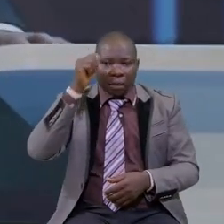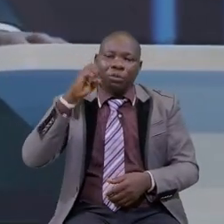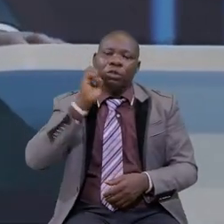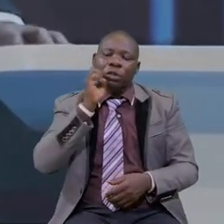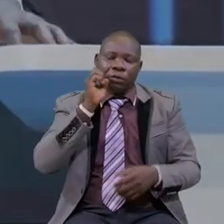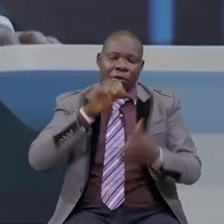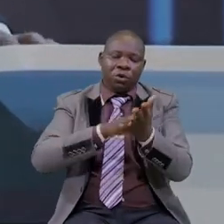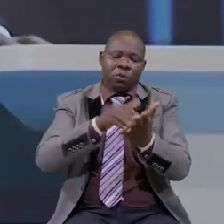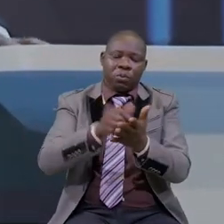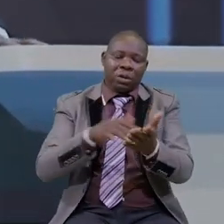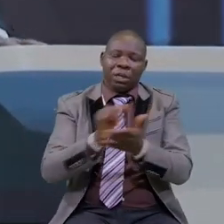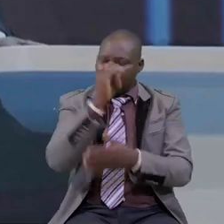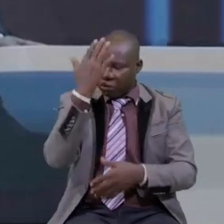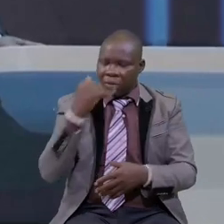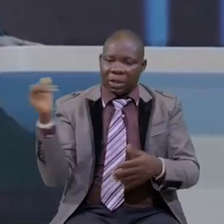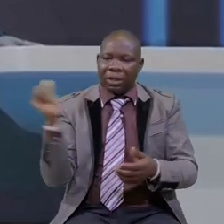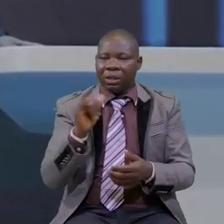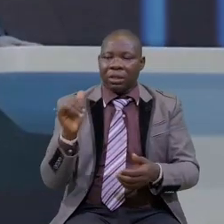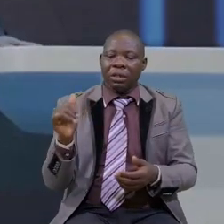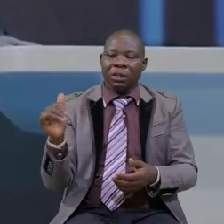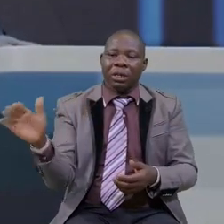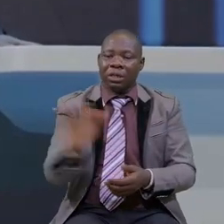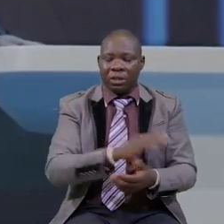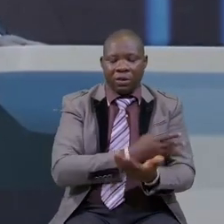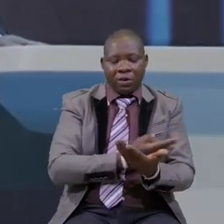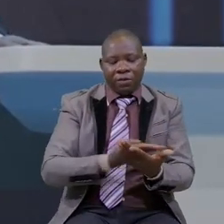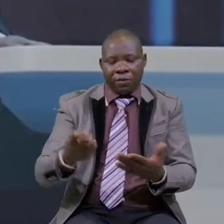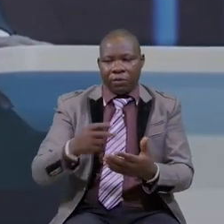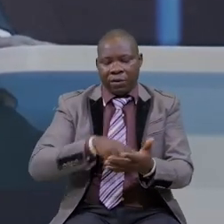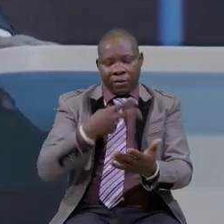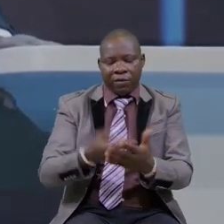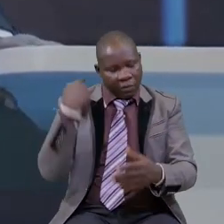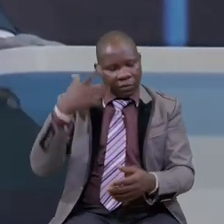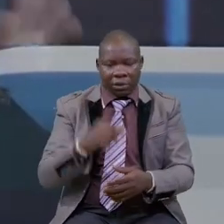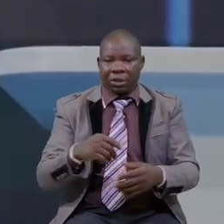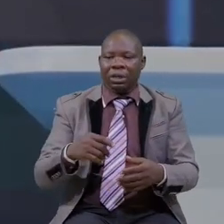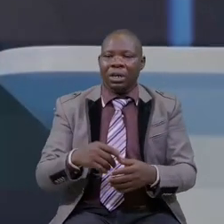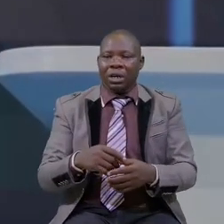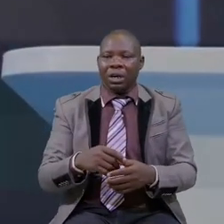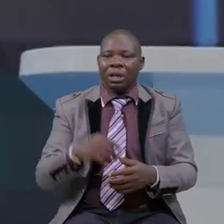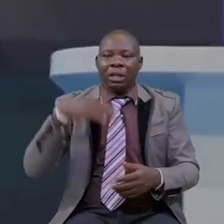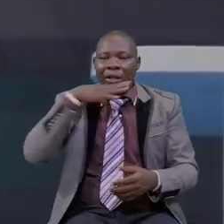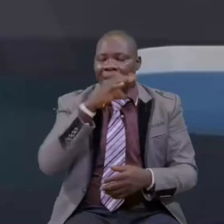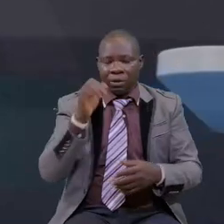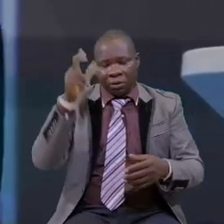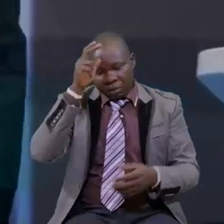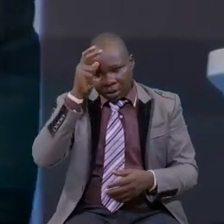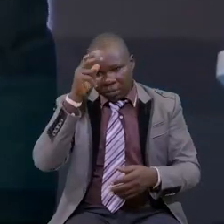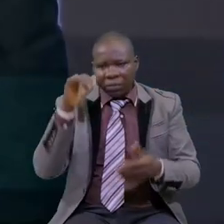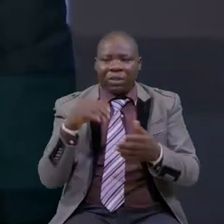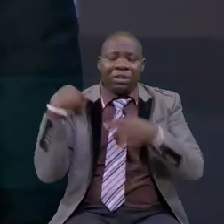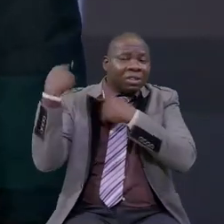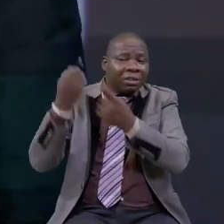tombés suite aux mensonges de Satan. Et depuis ce temps, si vous naissez dans ce monde, nous pouvons